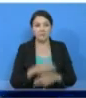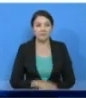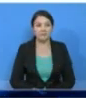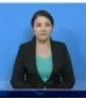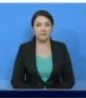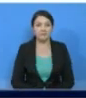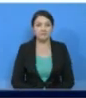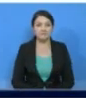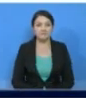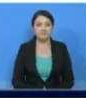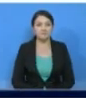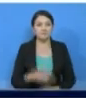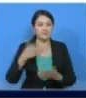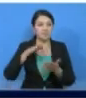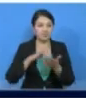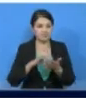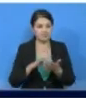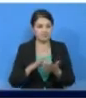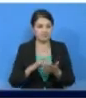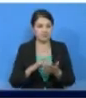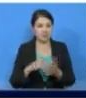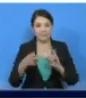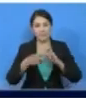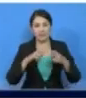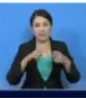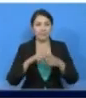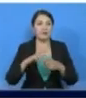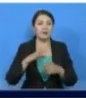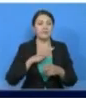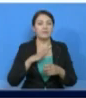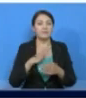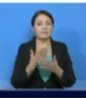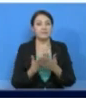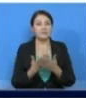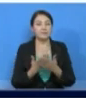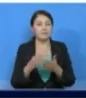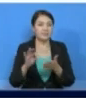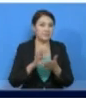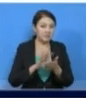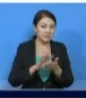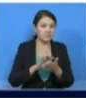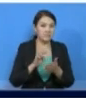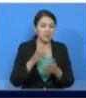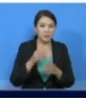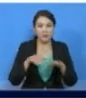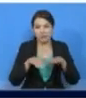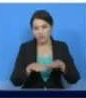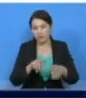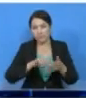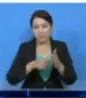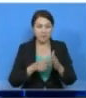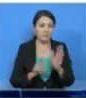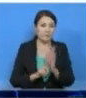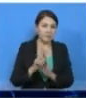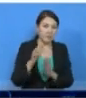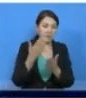кеңестер мына қаладағы проблемалық мәселелерге тез ден қою, оларды тез шешу мақсатында құрылды.